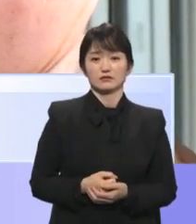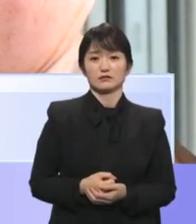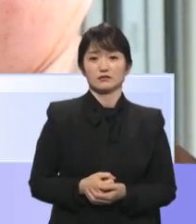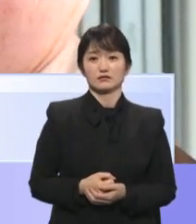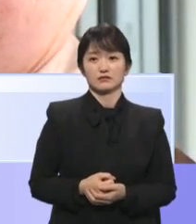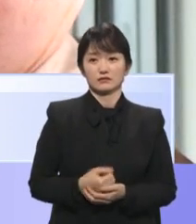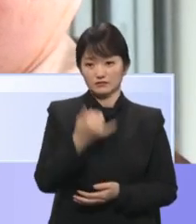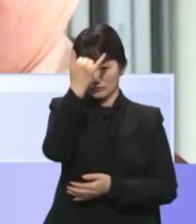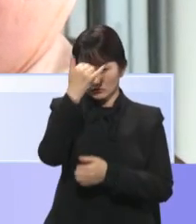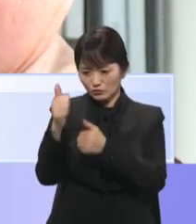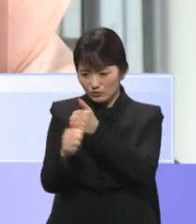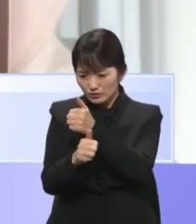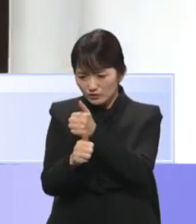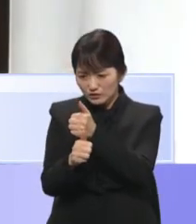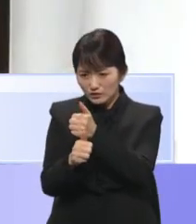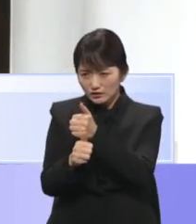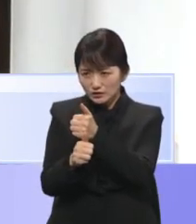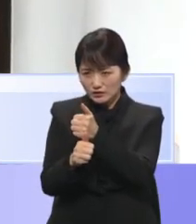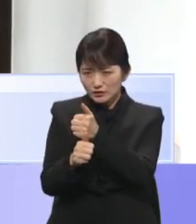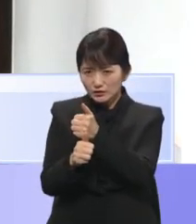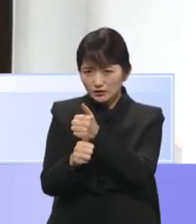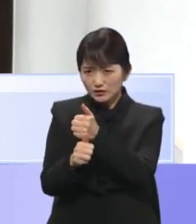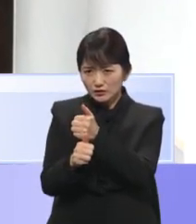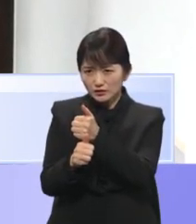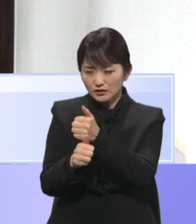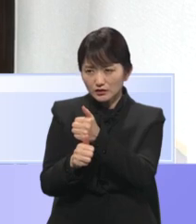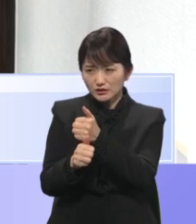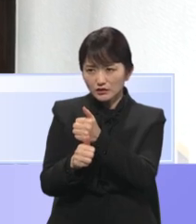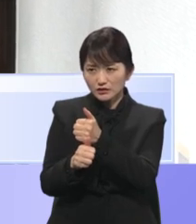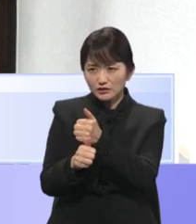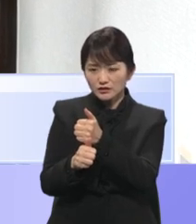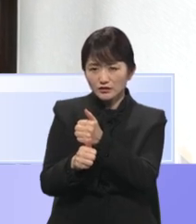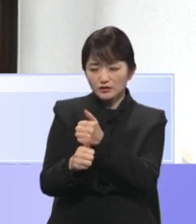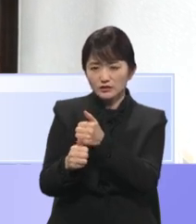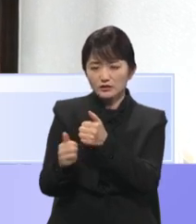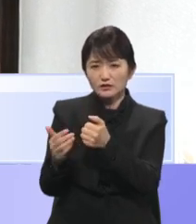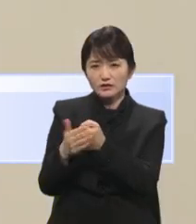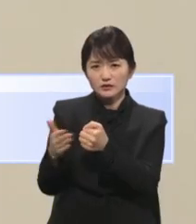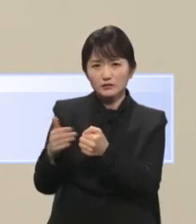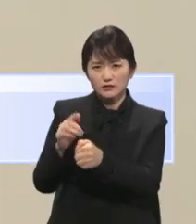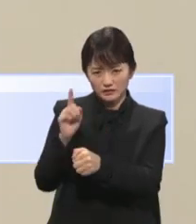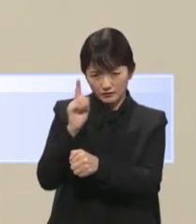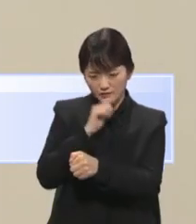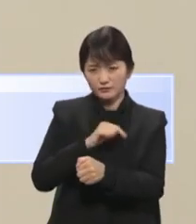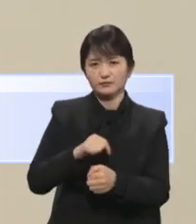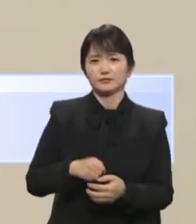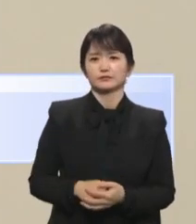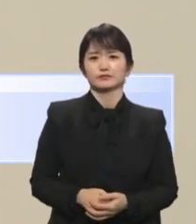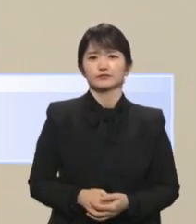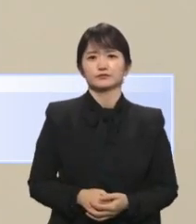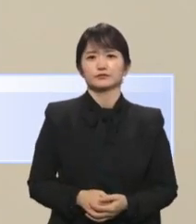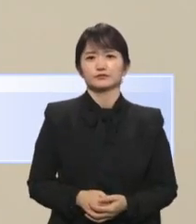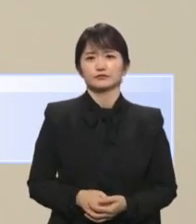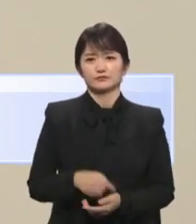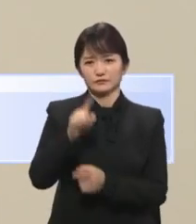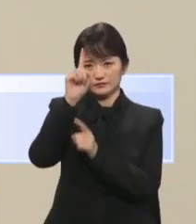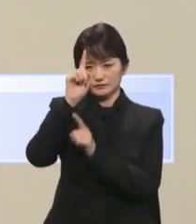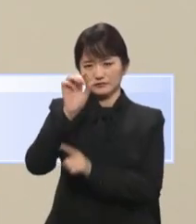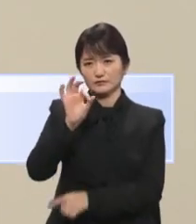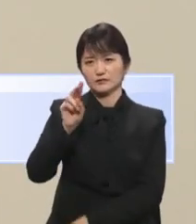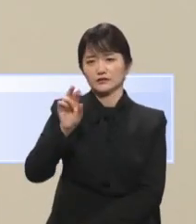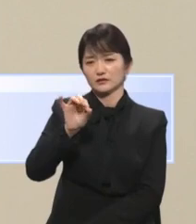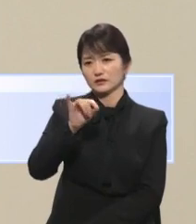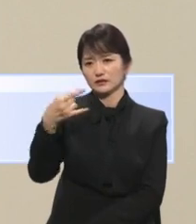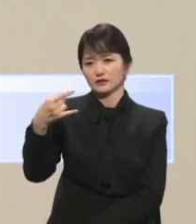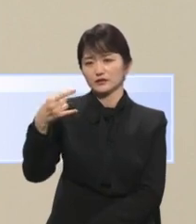이것은 나쁜 반민주적인 사례로 남을 것이거든요 그 당시 윤리 위원장이 이양희 위원장인 여기에 대해서 책임을 지셔야 될 거 아니 아닙니까 근데